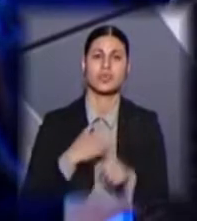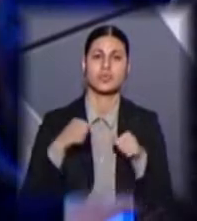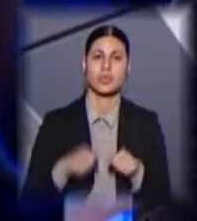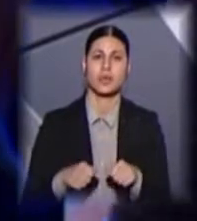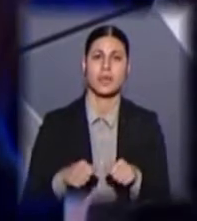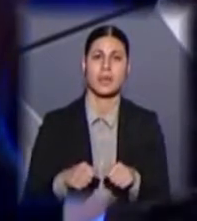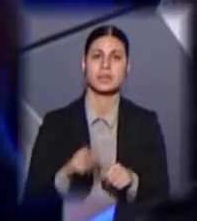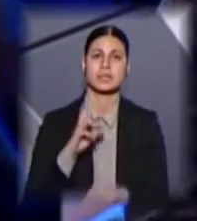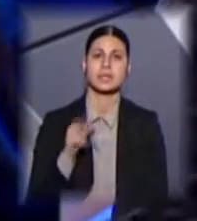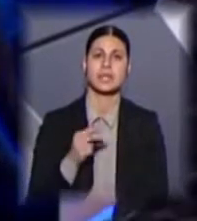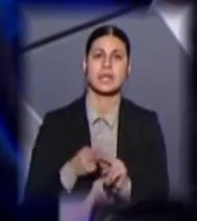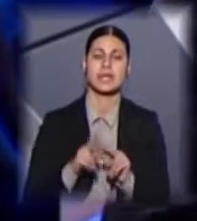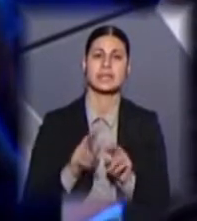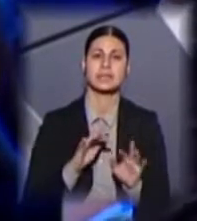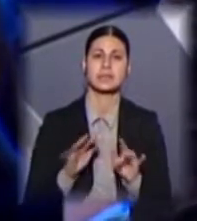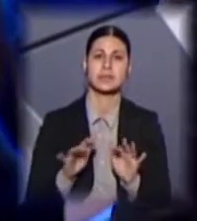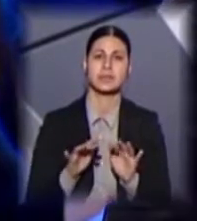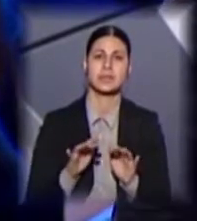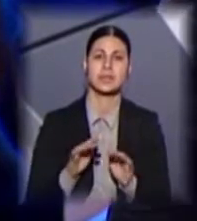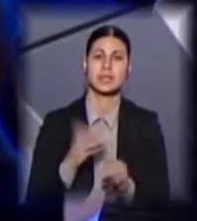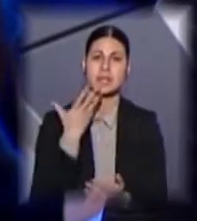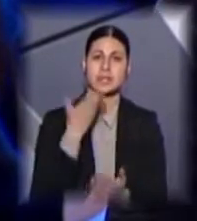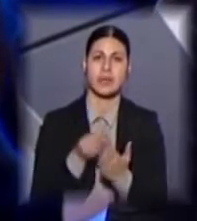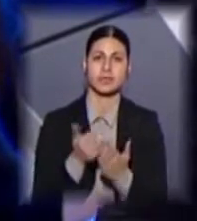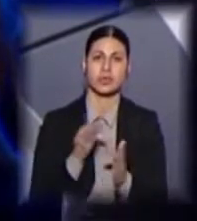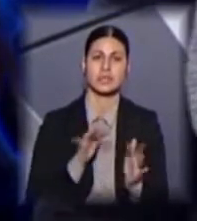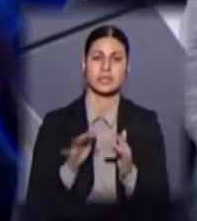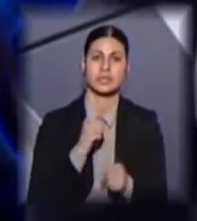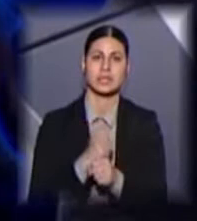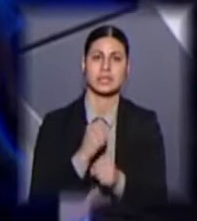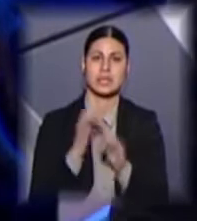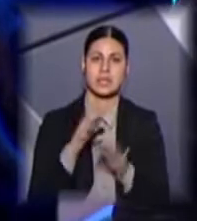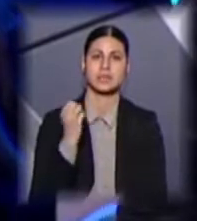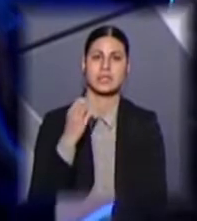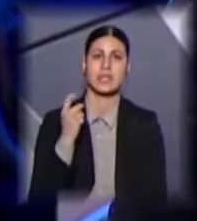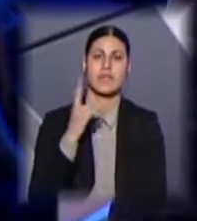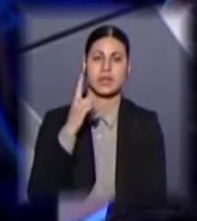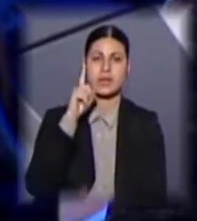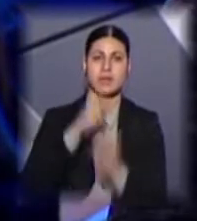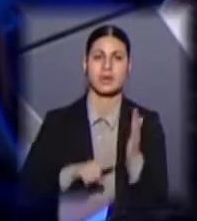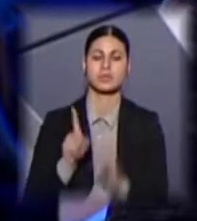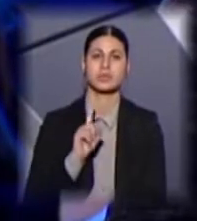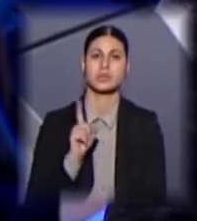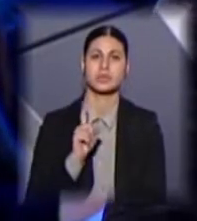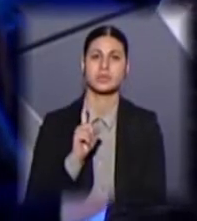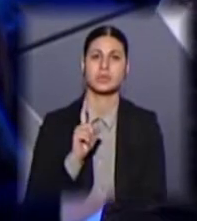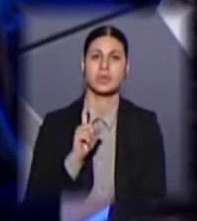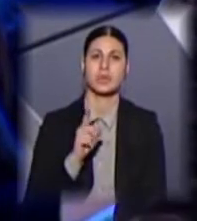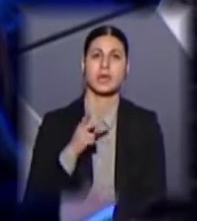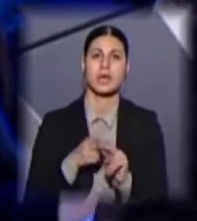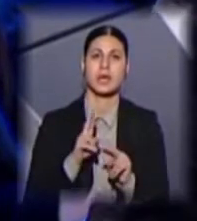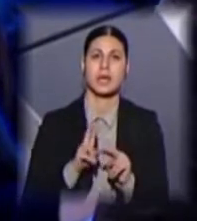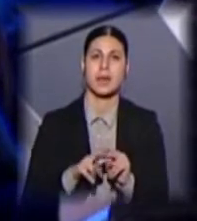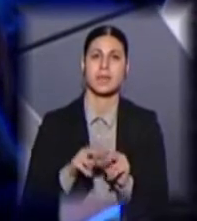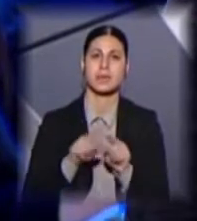და ეს საქციელი, ეს მისიეს საქციელი კიდევ ერთხელ გვარწმუნებს იმაში, რომ ამ